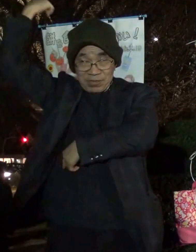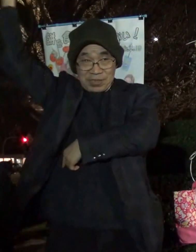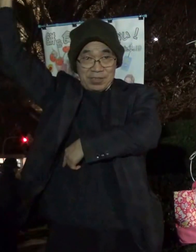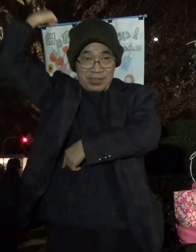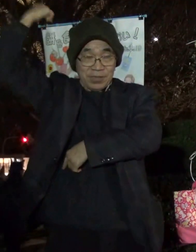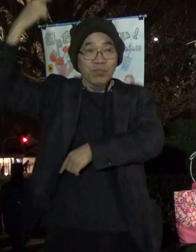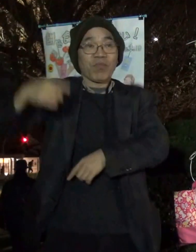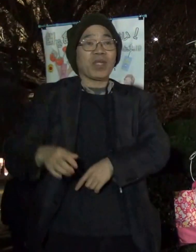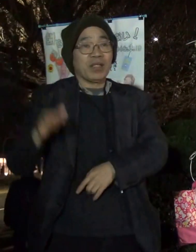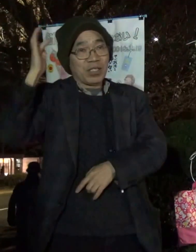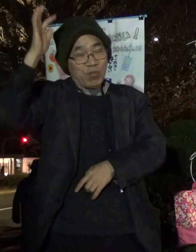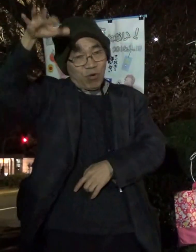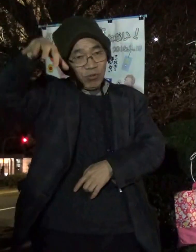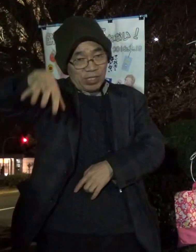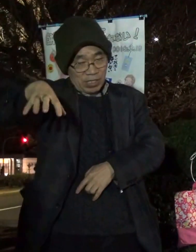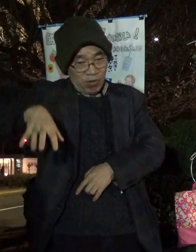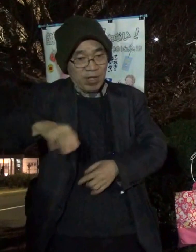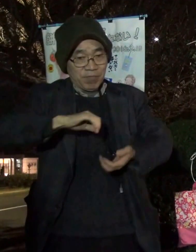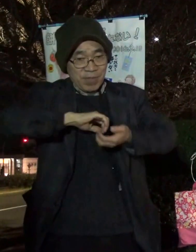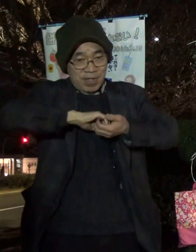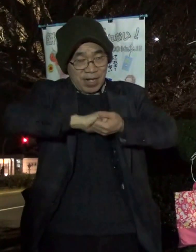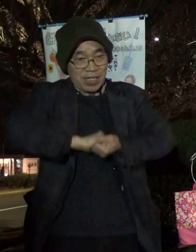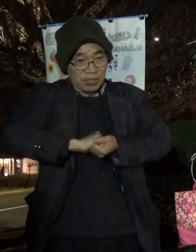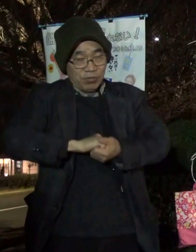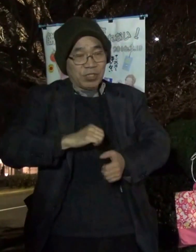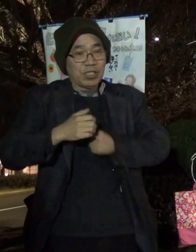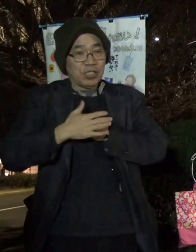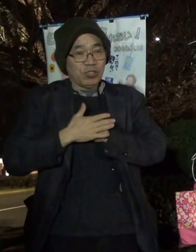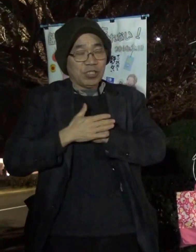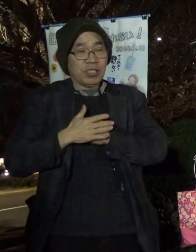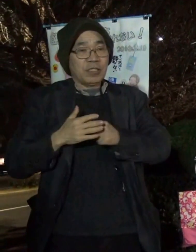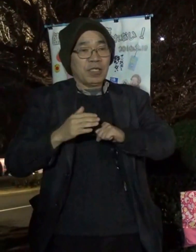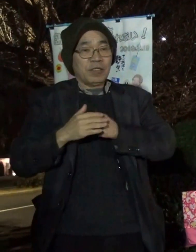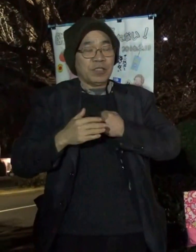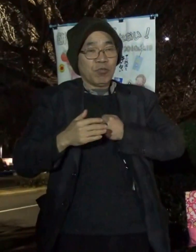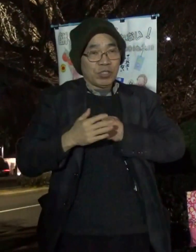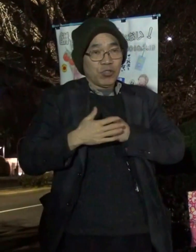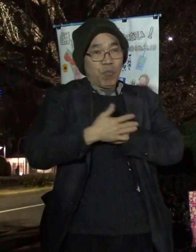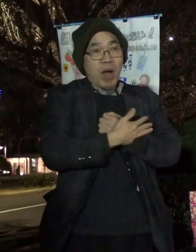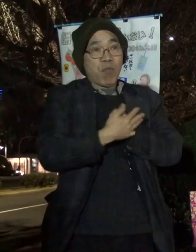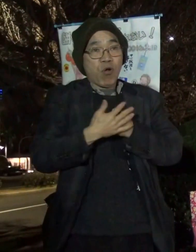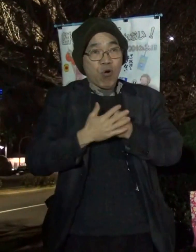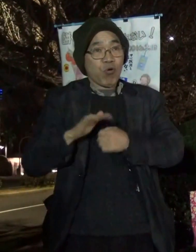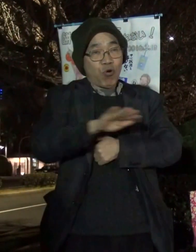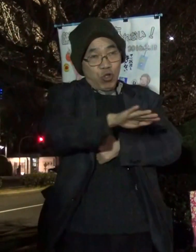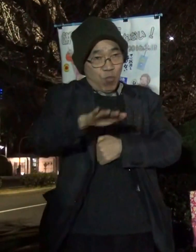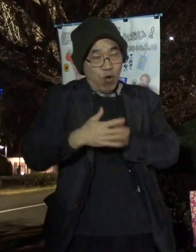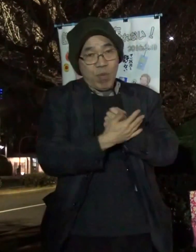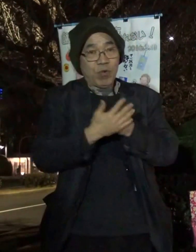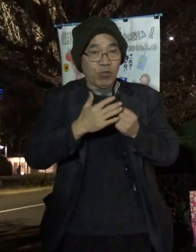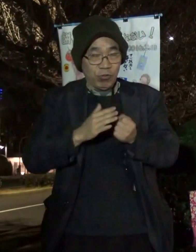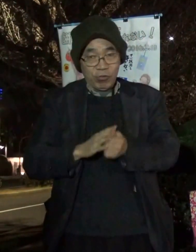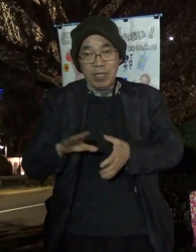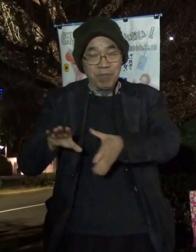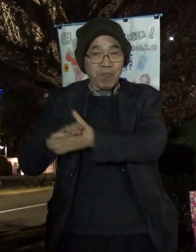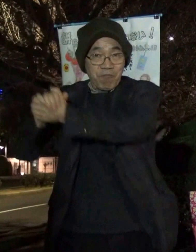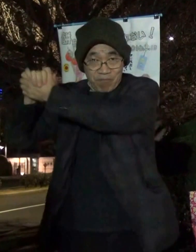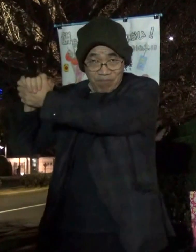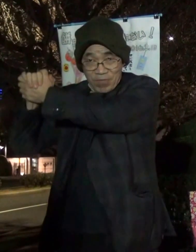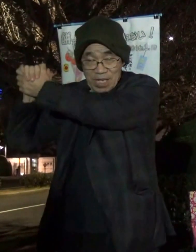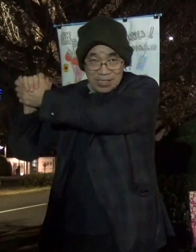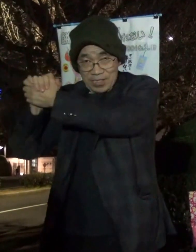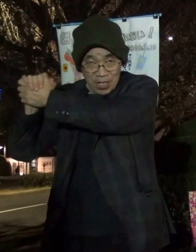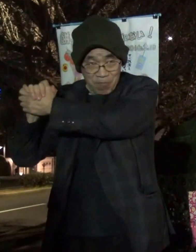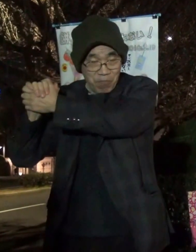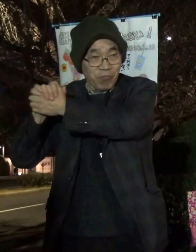望のエリアも変わらず、命を守ろう、子どもたちを守ろうということで連帯して頑張っていきますので、 やるさ、そり